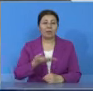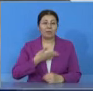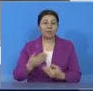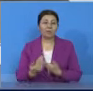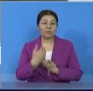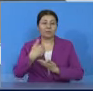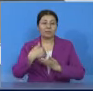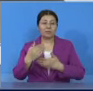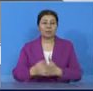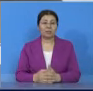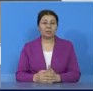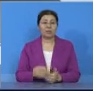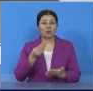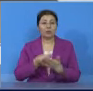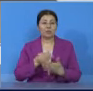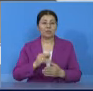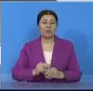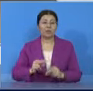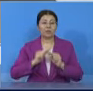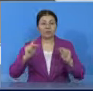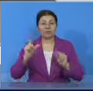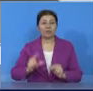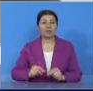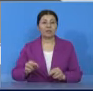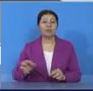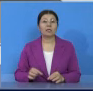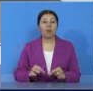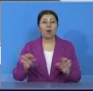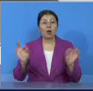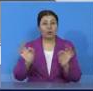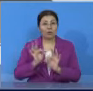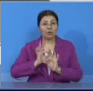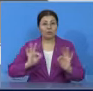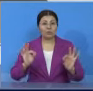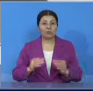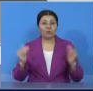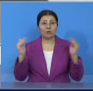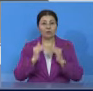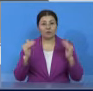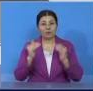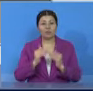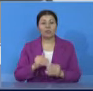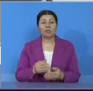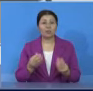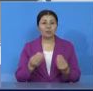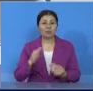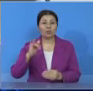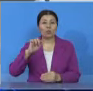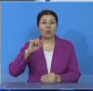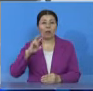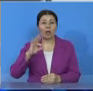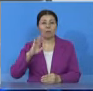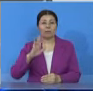приглашены уважаемые педагоги музыкального колледжа, а также университета имени